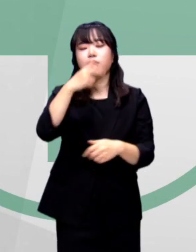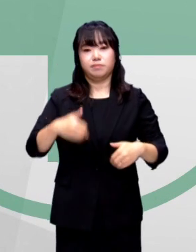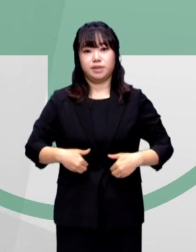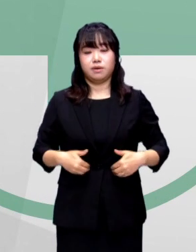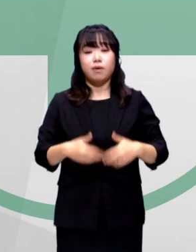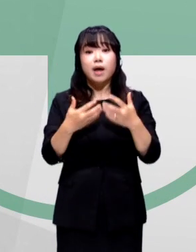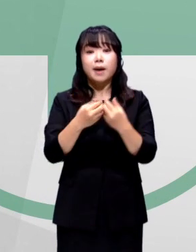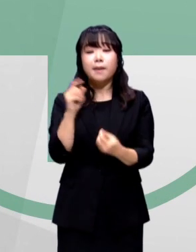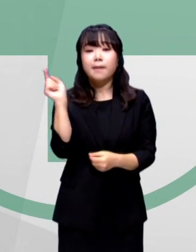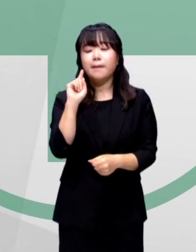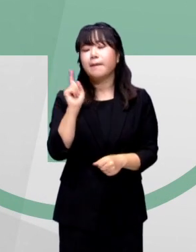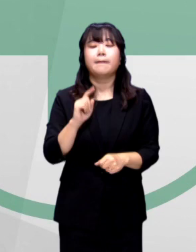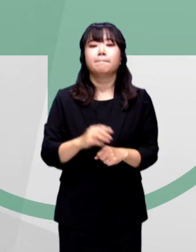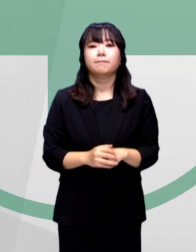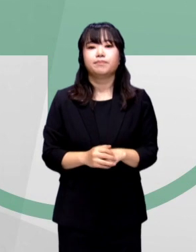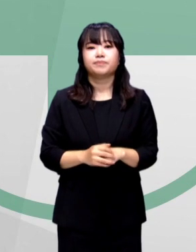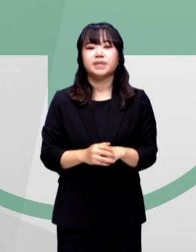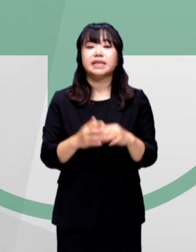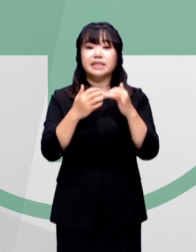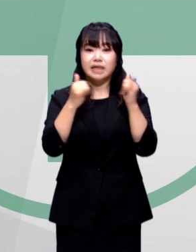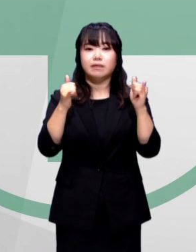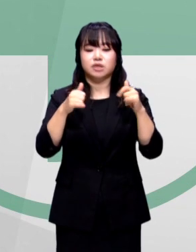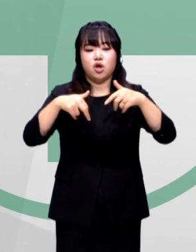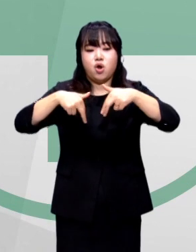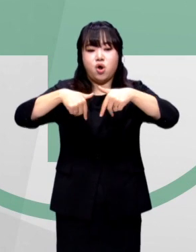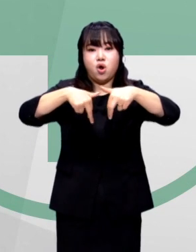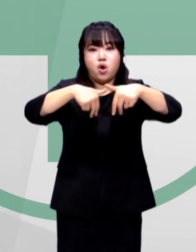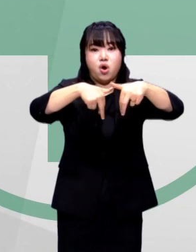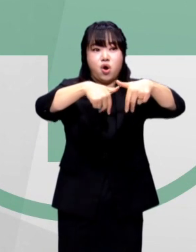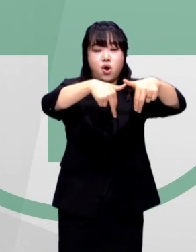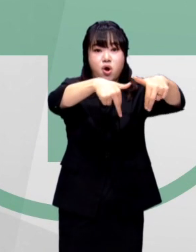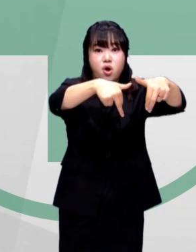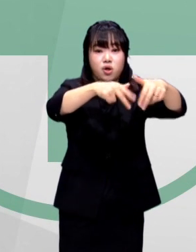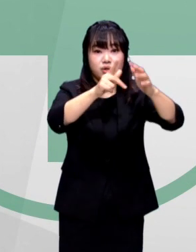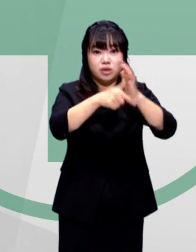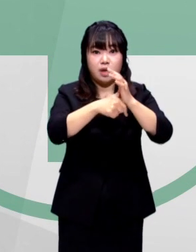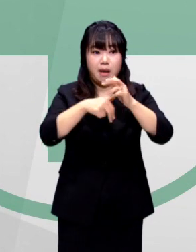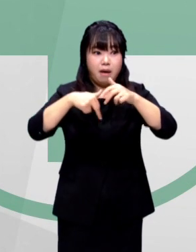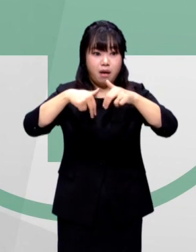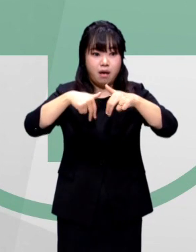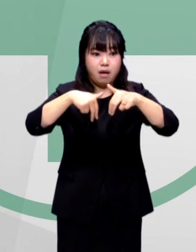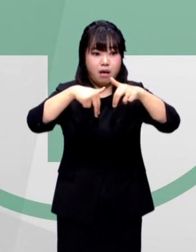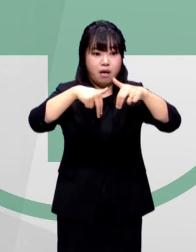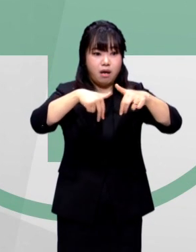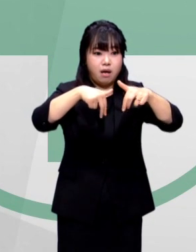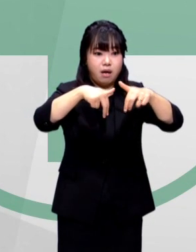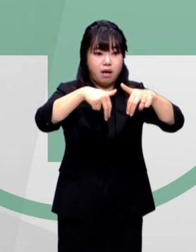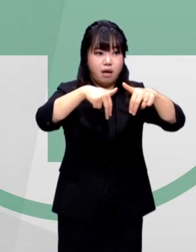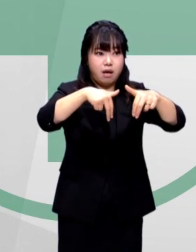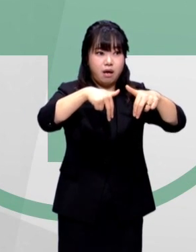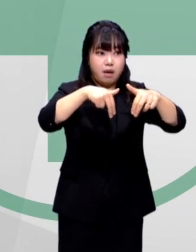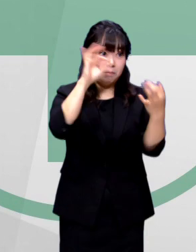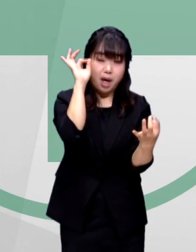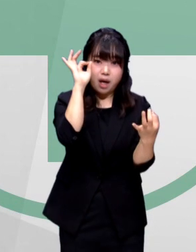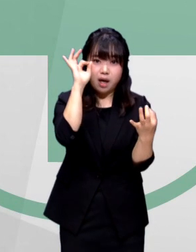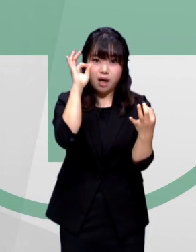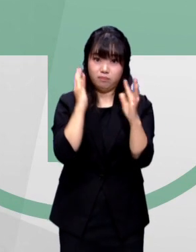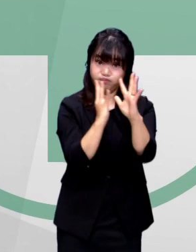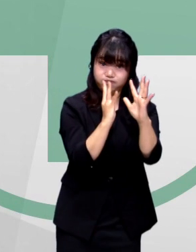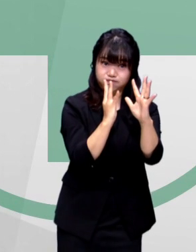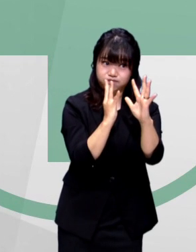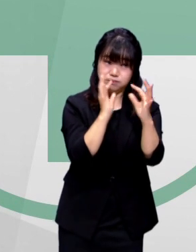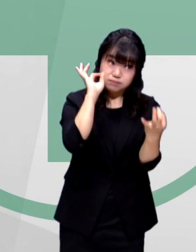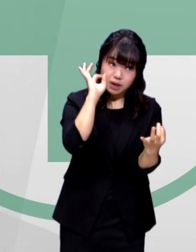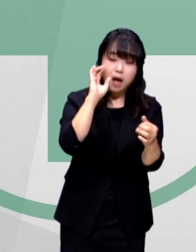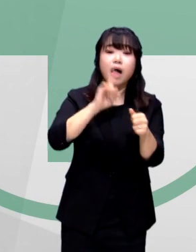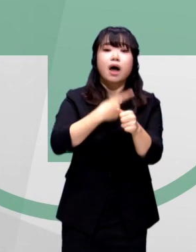사람들이 속도가 이동 속도가 제로가 되면 서로 밀치는 힘이 세져서 이제 압력이 높아지게 되거든요. 그래서